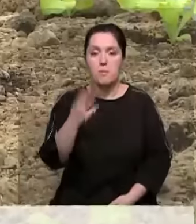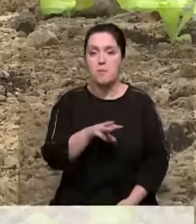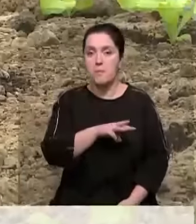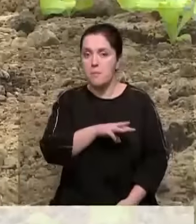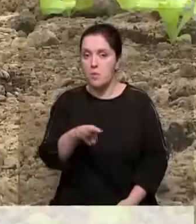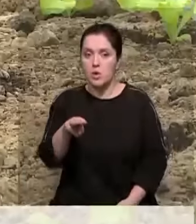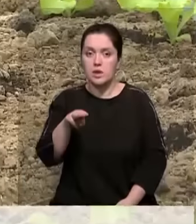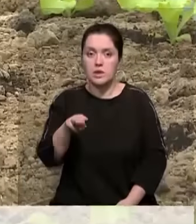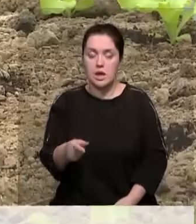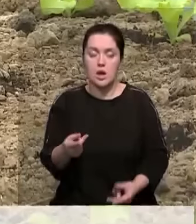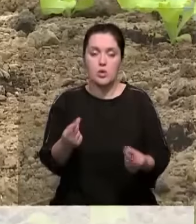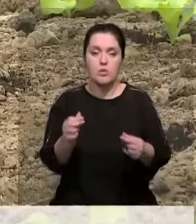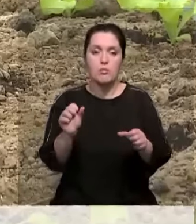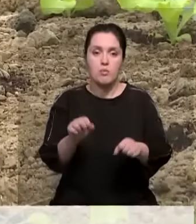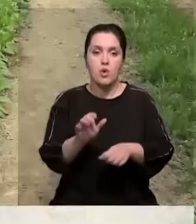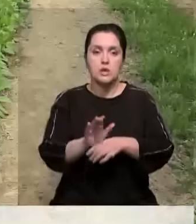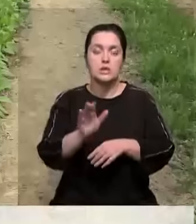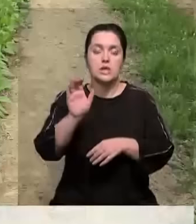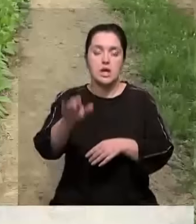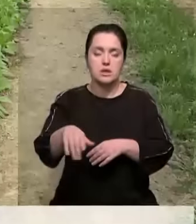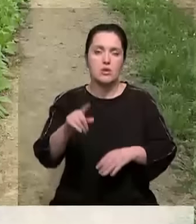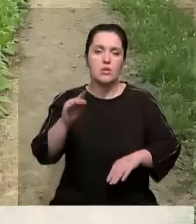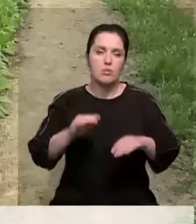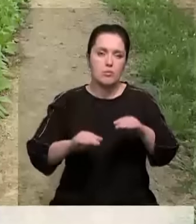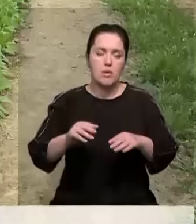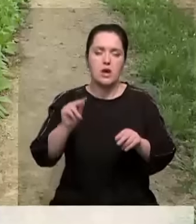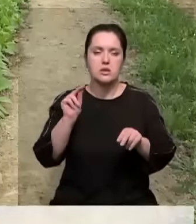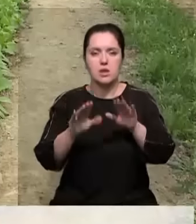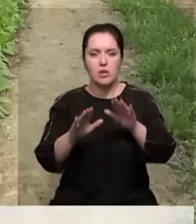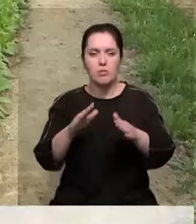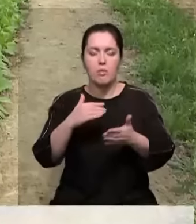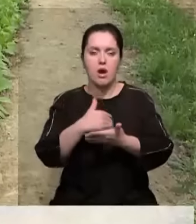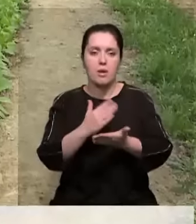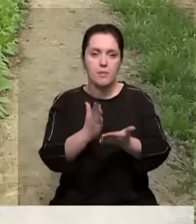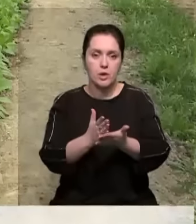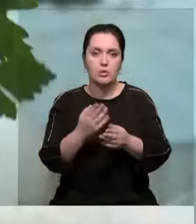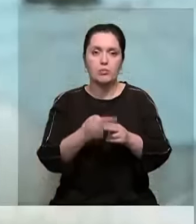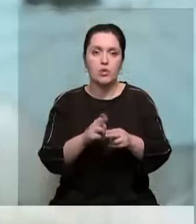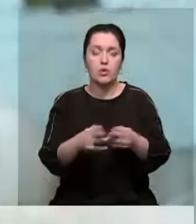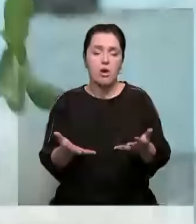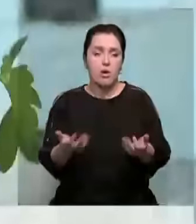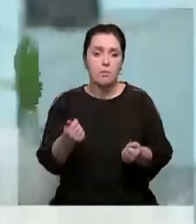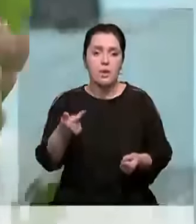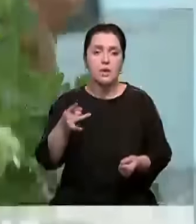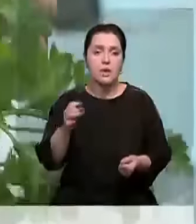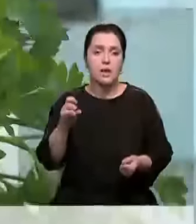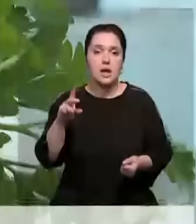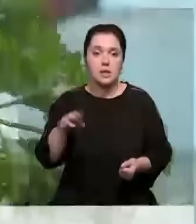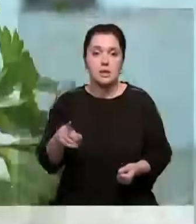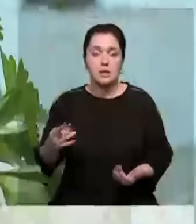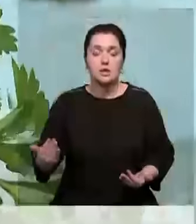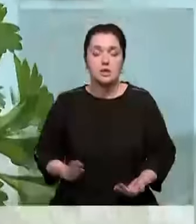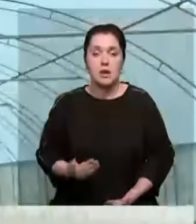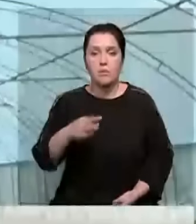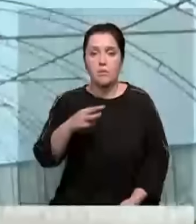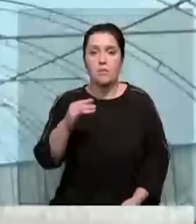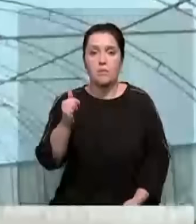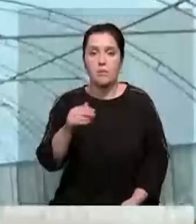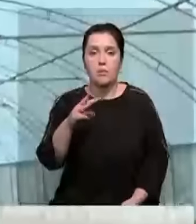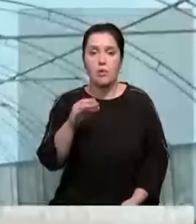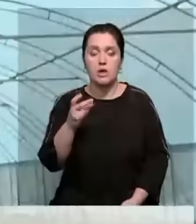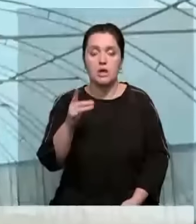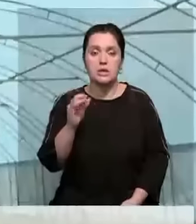можно направить на создание соответствующей инфраструктуры и закуп оборудования. Среди обладателей гранта – жительница села Мангыстау